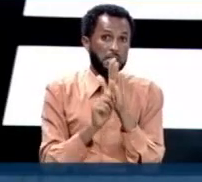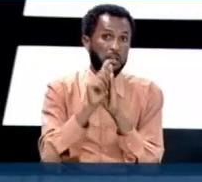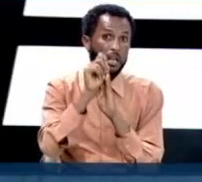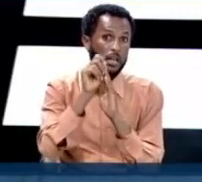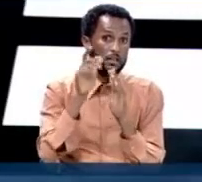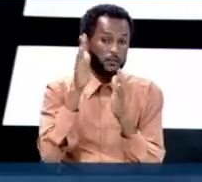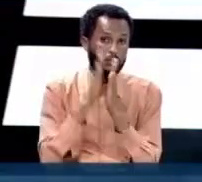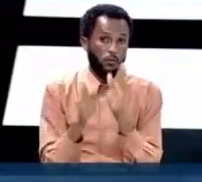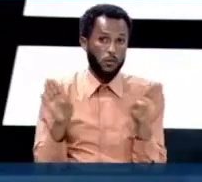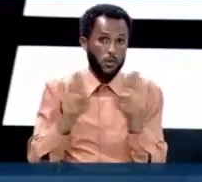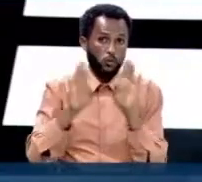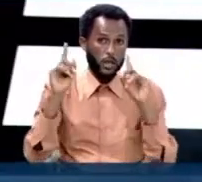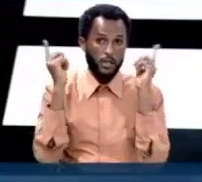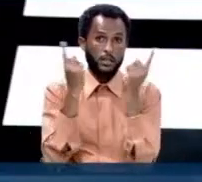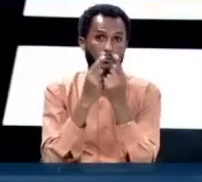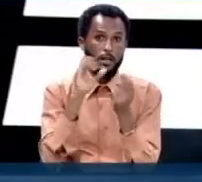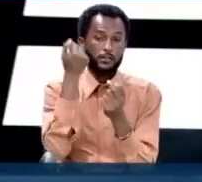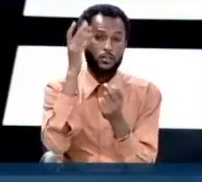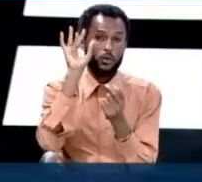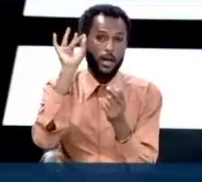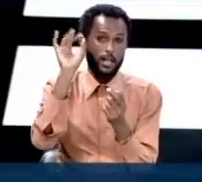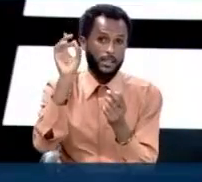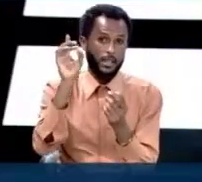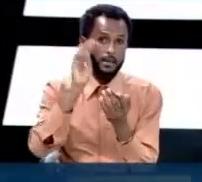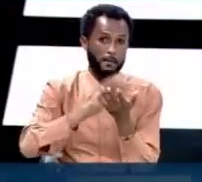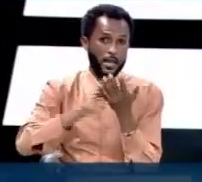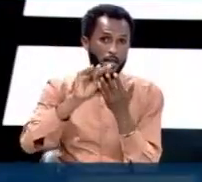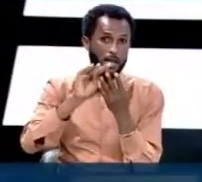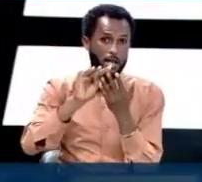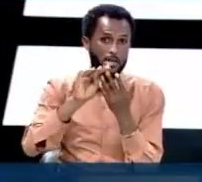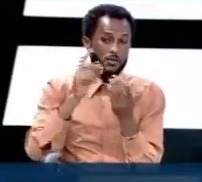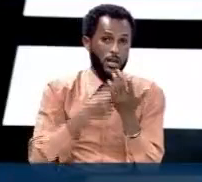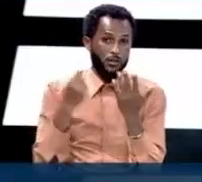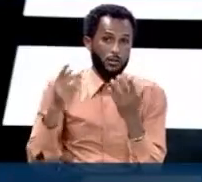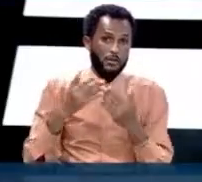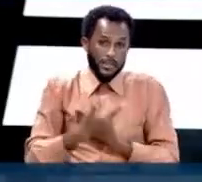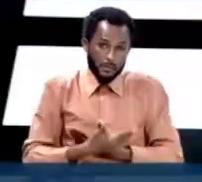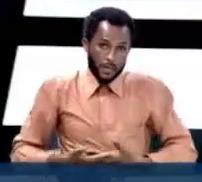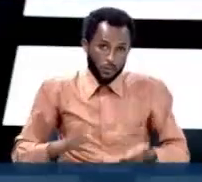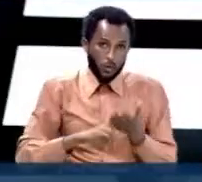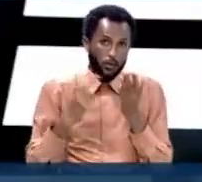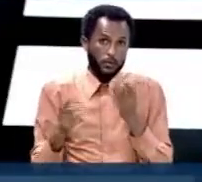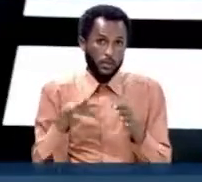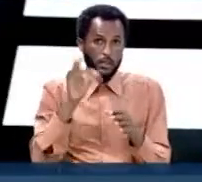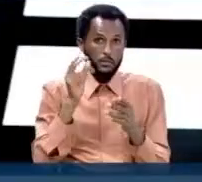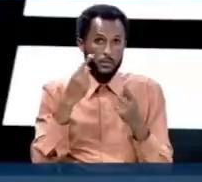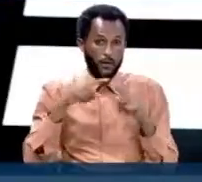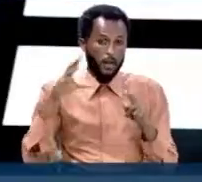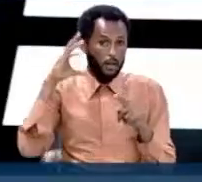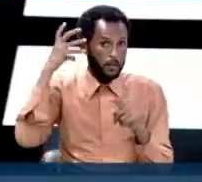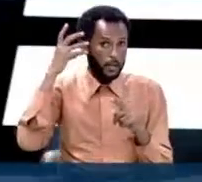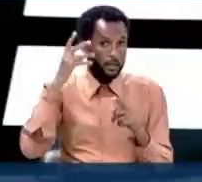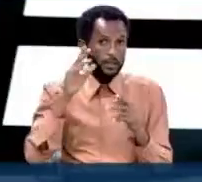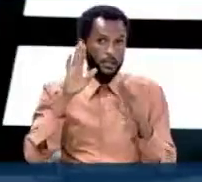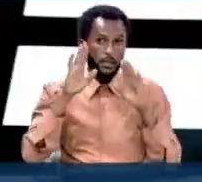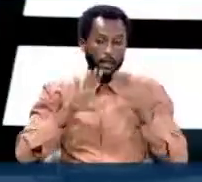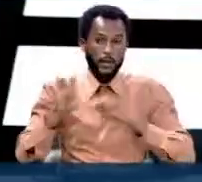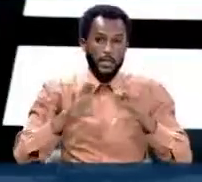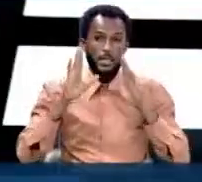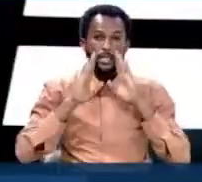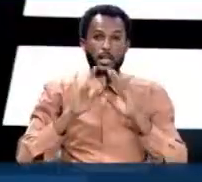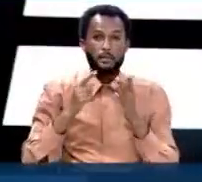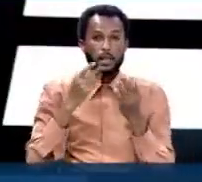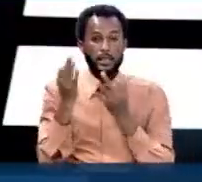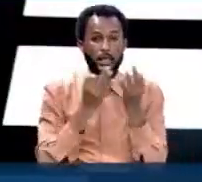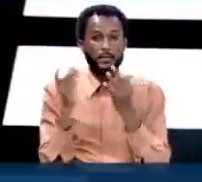ብዝፈፀምዎ ዕፅዋን ክባን 17 ሚልዮን ህዝቢ ትግራይ ኣብ ሓደጋ ጥሜት ወዲቑ ከም ዝርከብ ብዝተፈላለዩ ሚድያታትን ገበርቲ ሰናይ ትካላትን